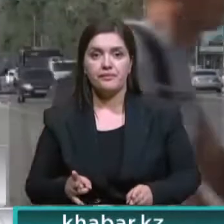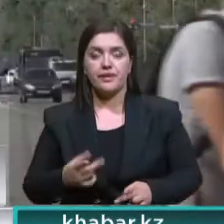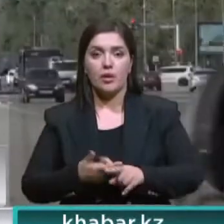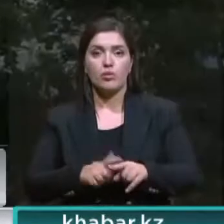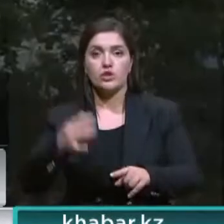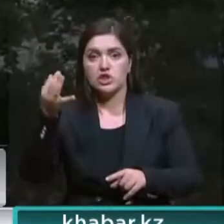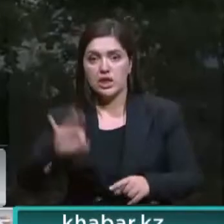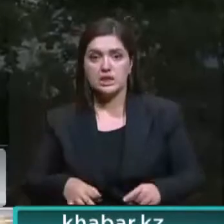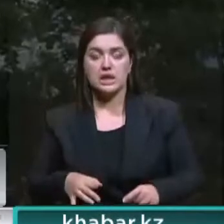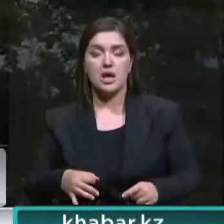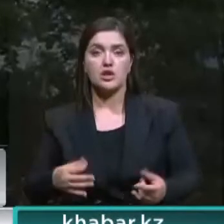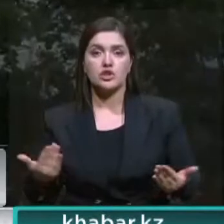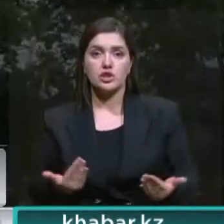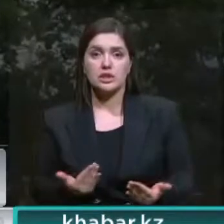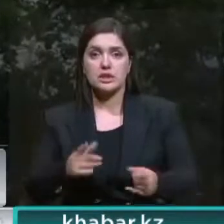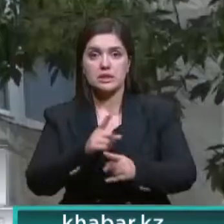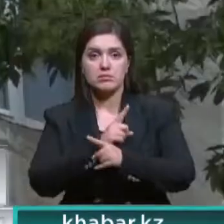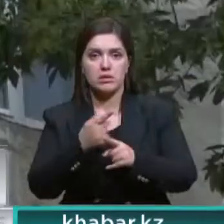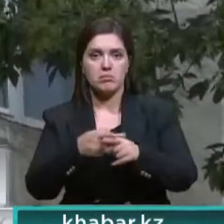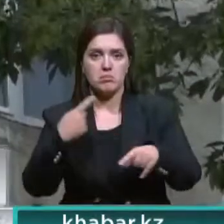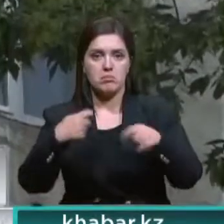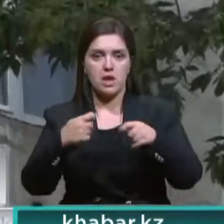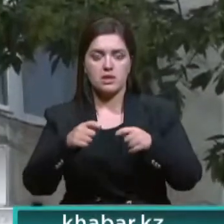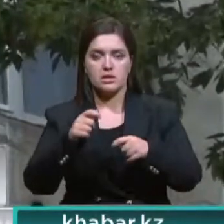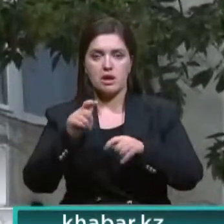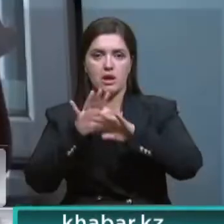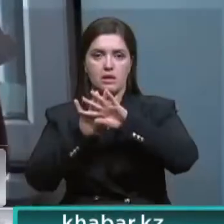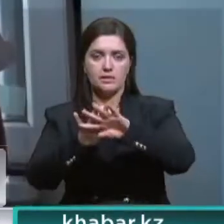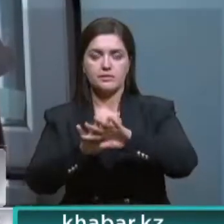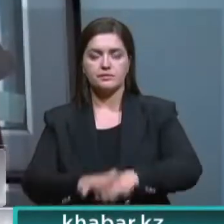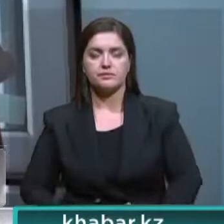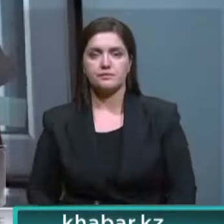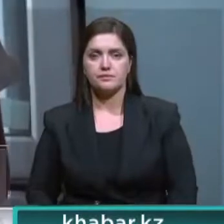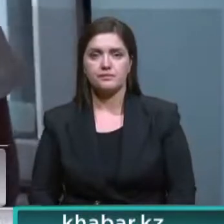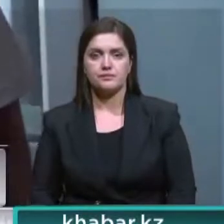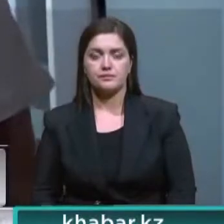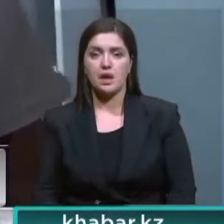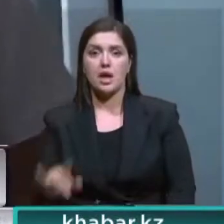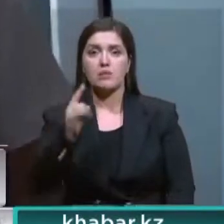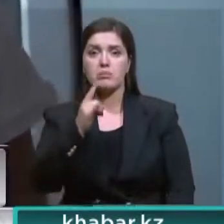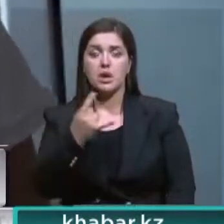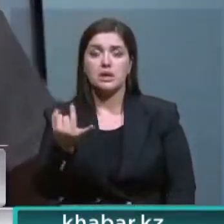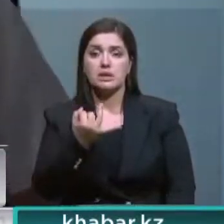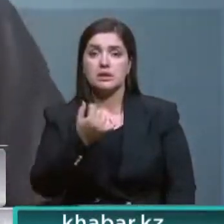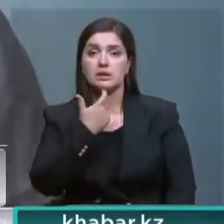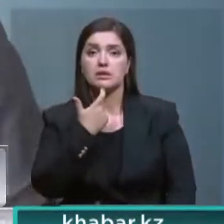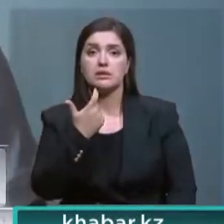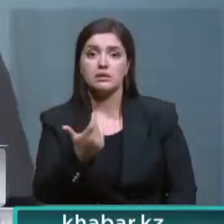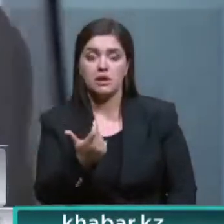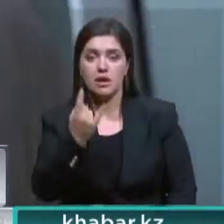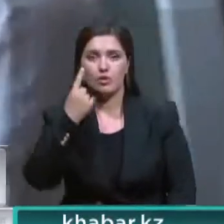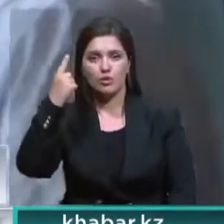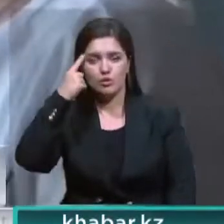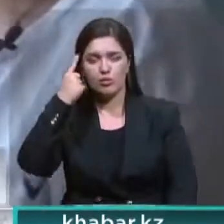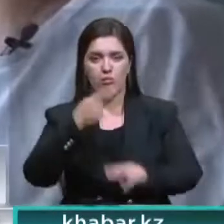между жизнью и смертью ребенка стоит обычная пластиковая москитная сетка. Ребенок зачастую из любопытства выглядывает из окна и думает,